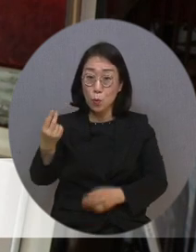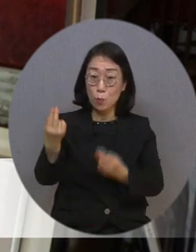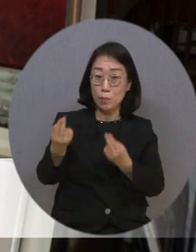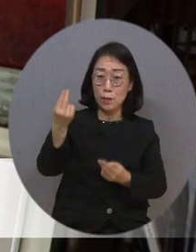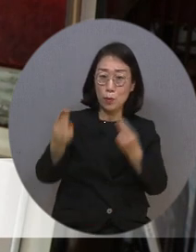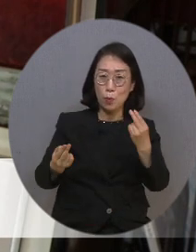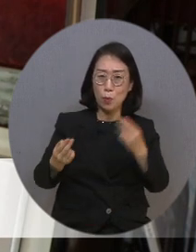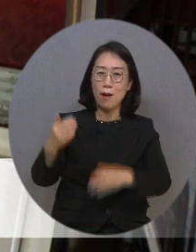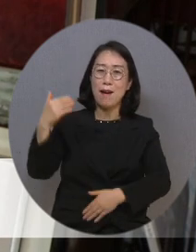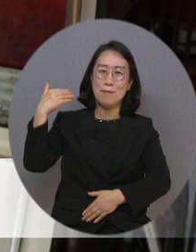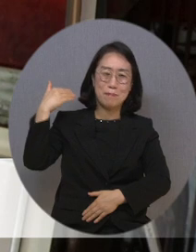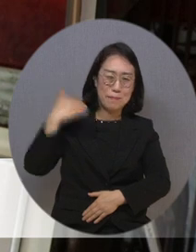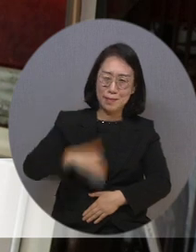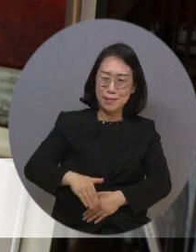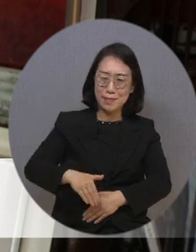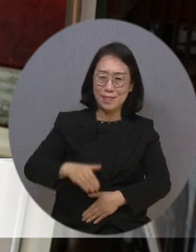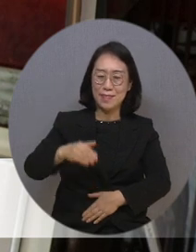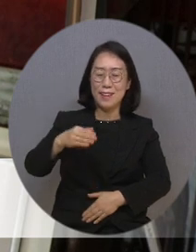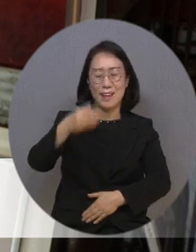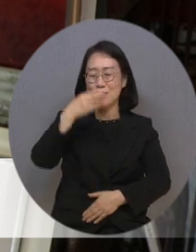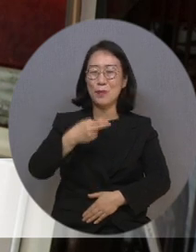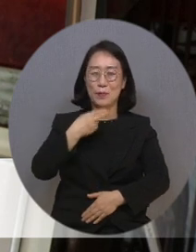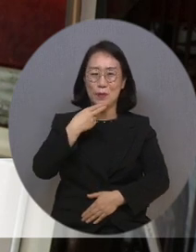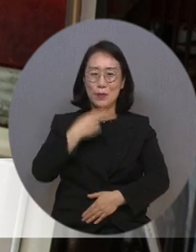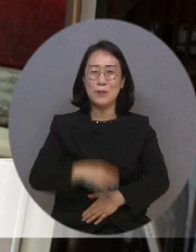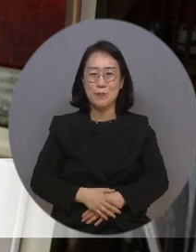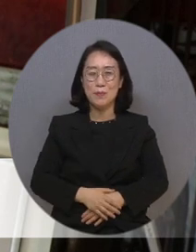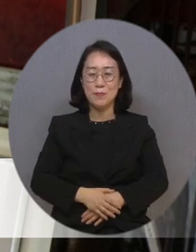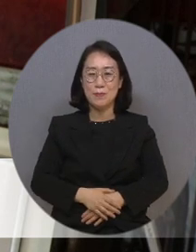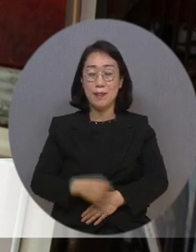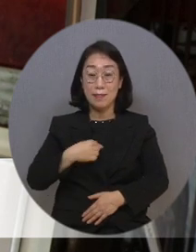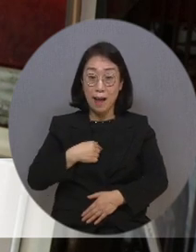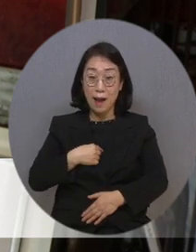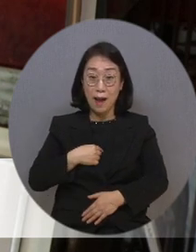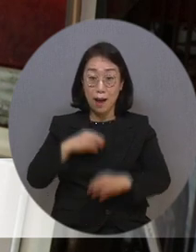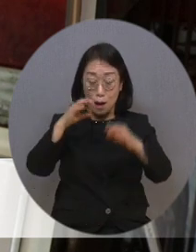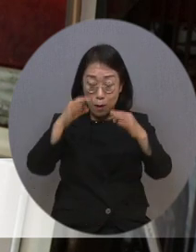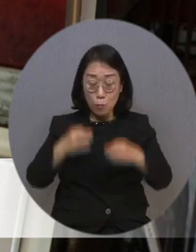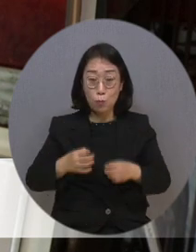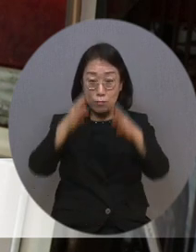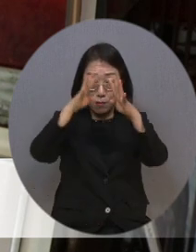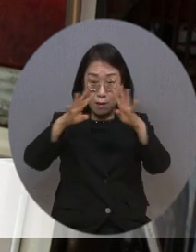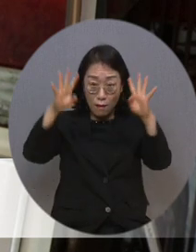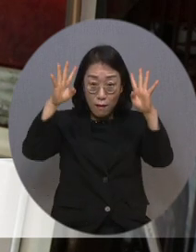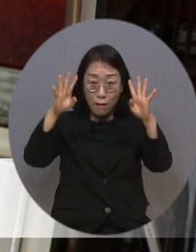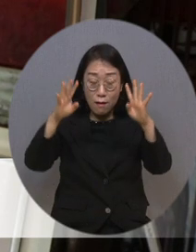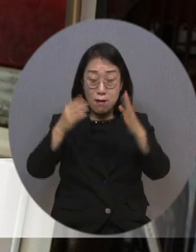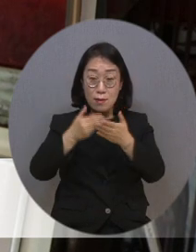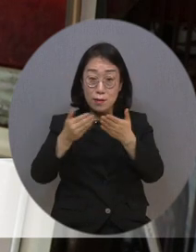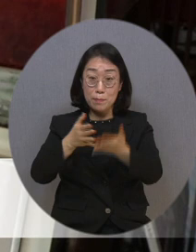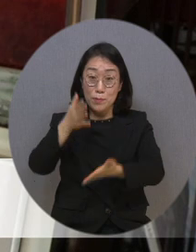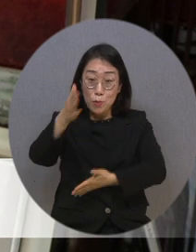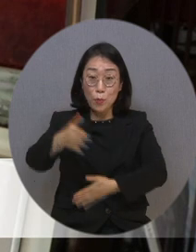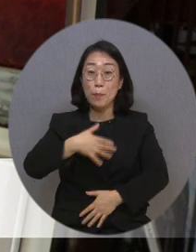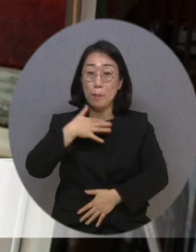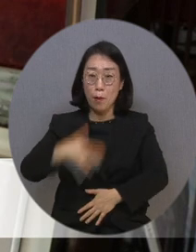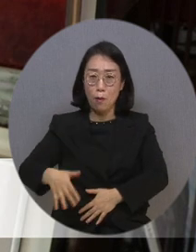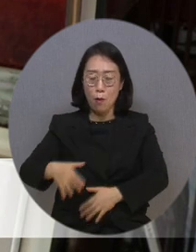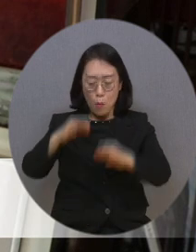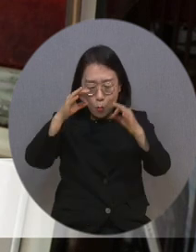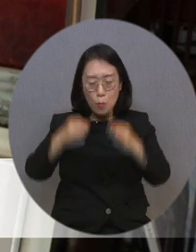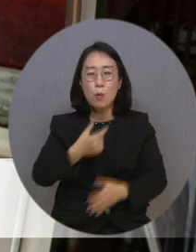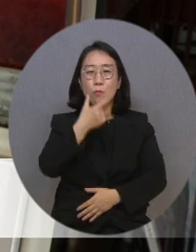등 그런 작가들 하고도 비교할 수도 없고 또한 저는 회화를 전공하지 않다 보니 아직 작품이